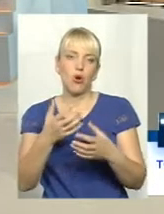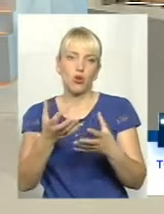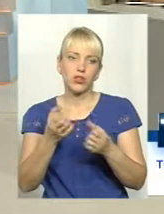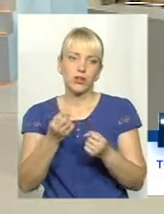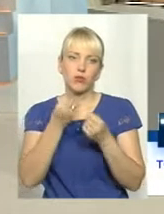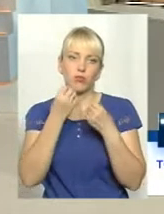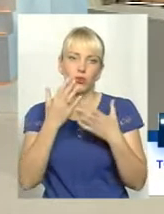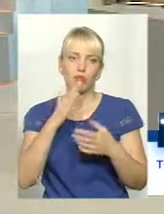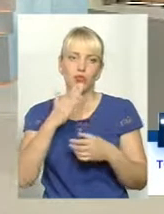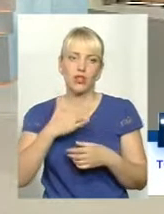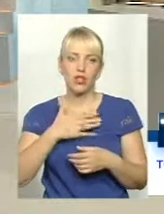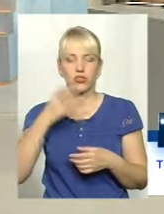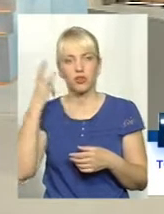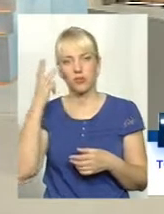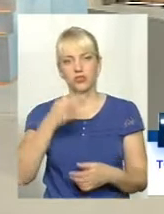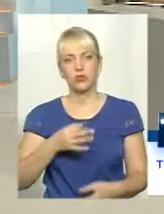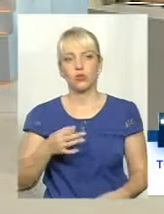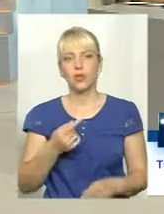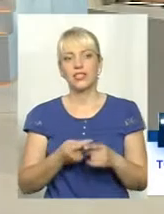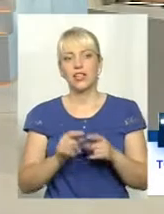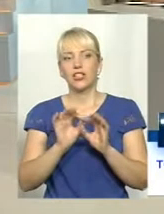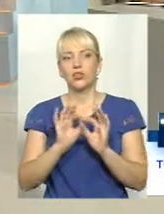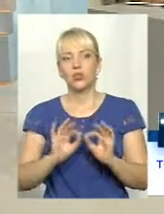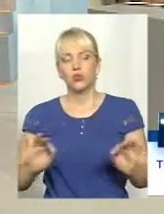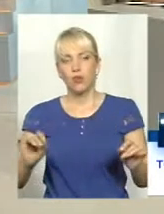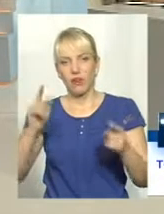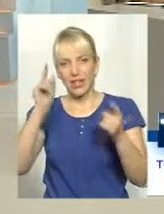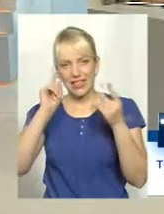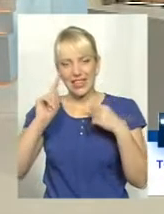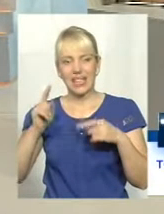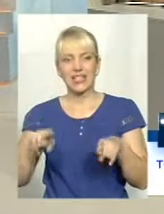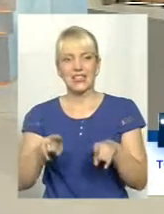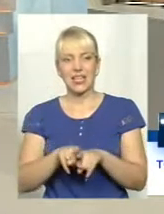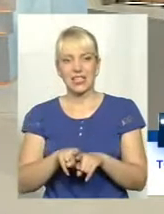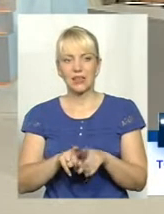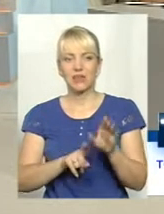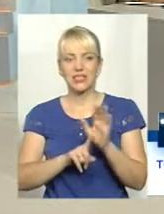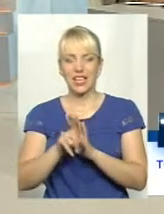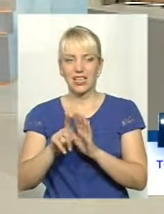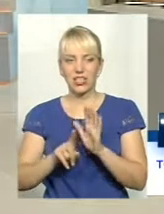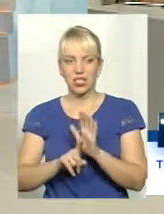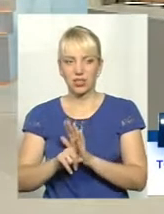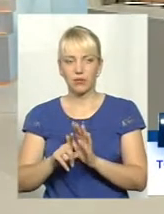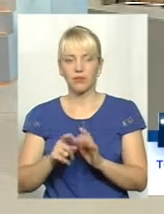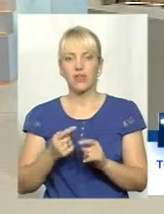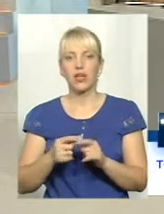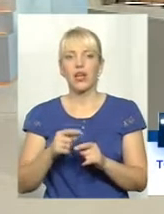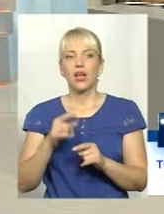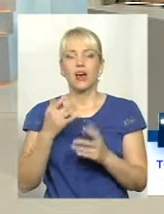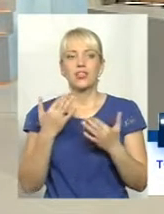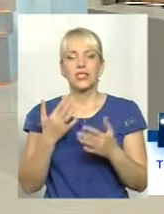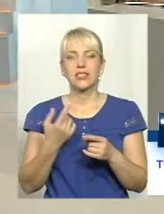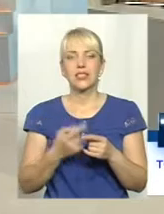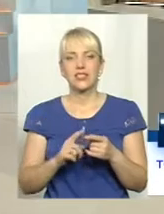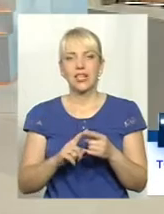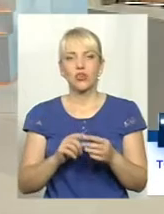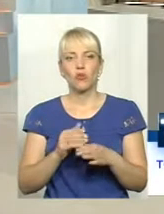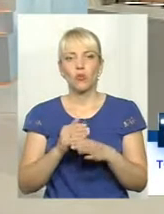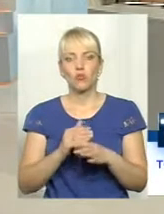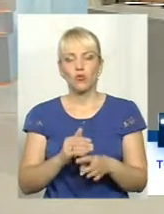побачити своє, його придбати, вкласти туди, в цей товар, свою інвестицію невеличку. І з цих маленьких краплинок